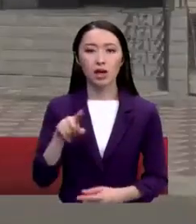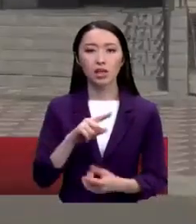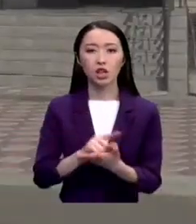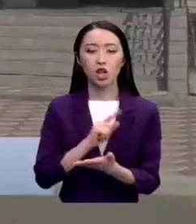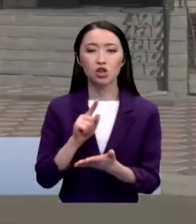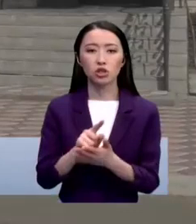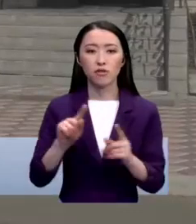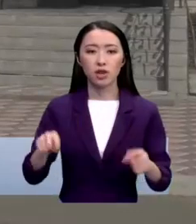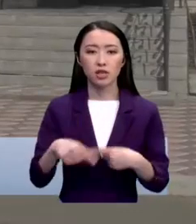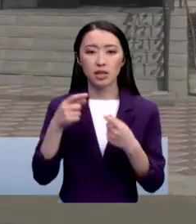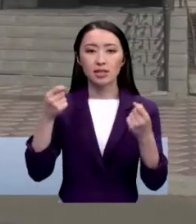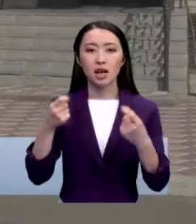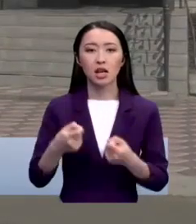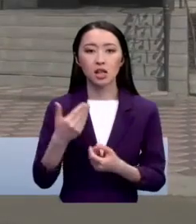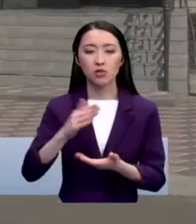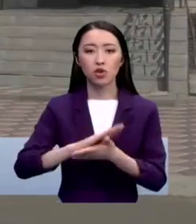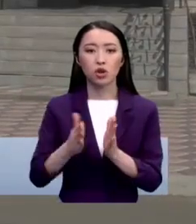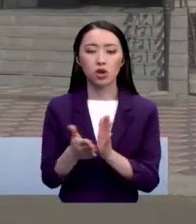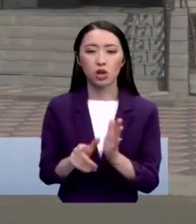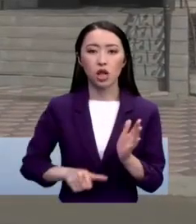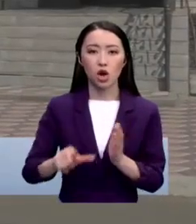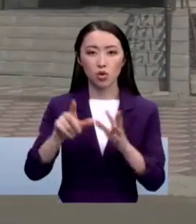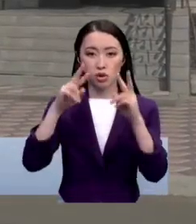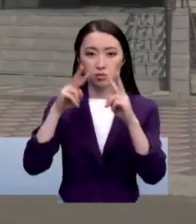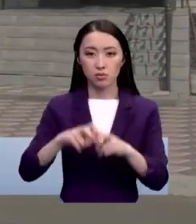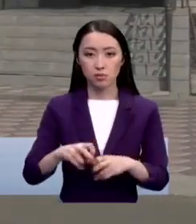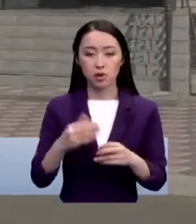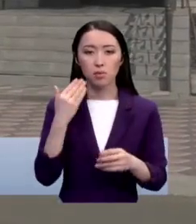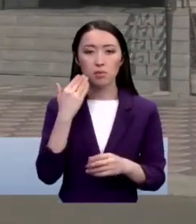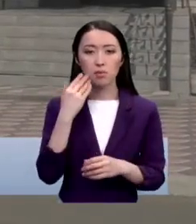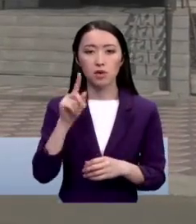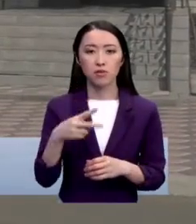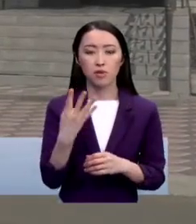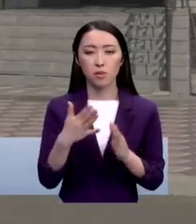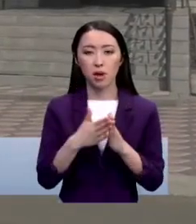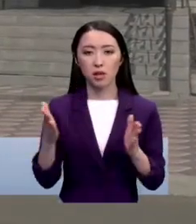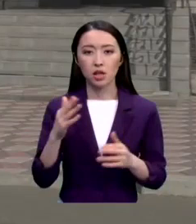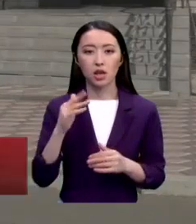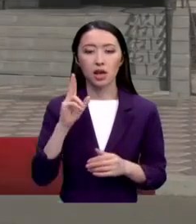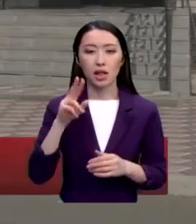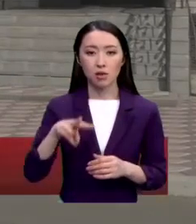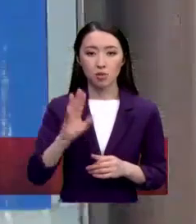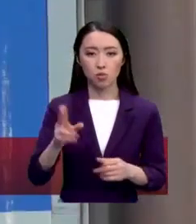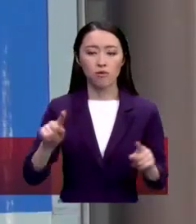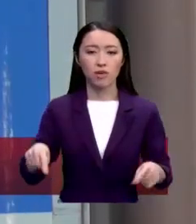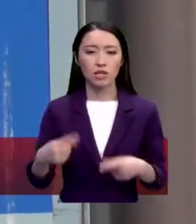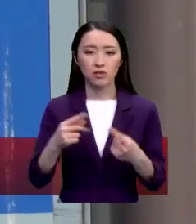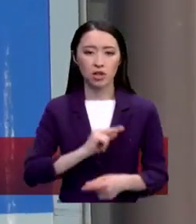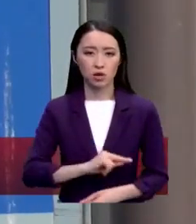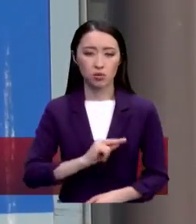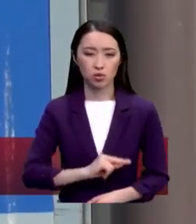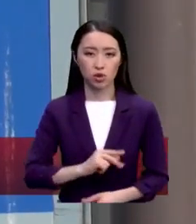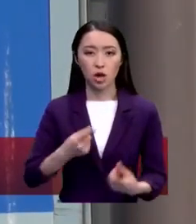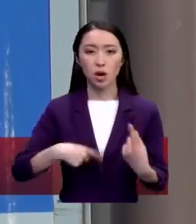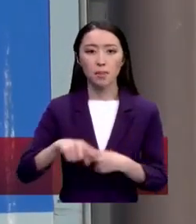дорожной экспертизы. Более 2,5 квадратных метров они должны восстановить. Восстановительные работы должны произвести.